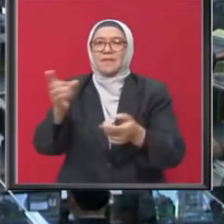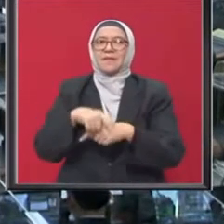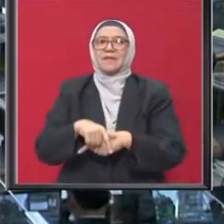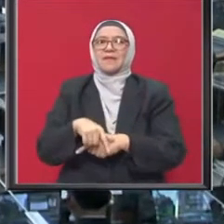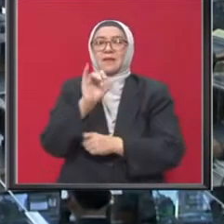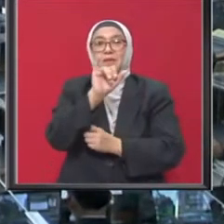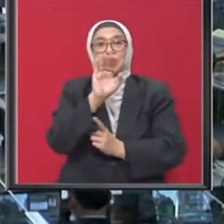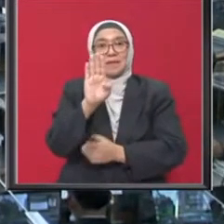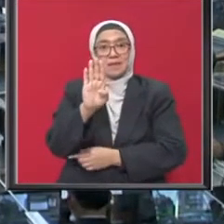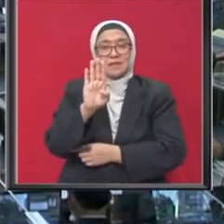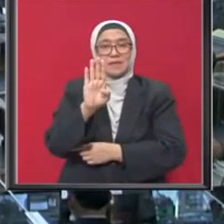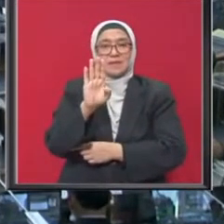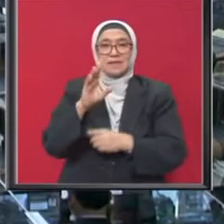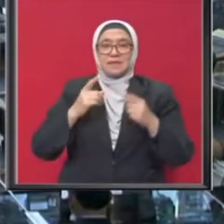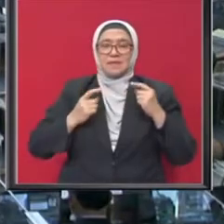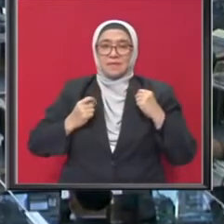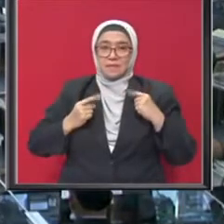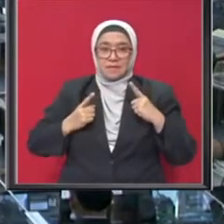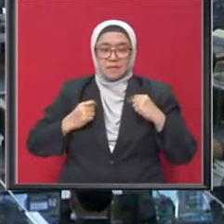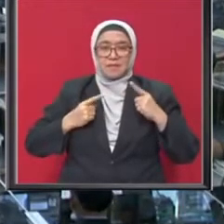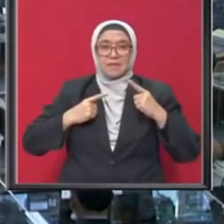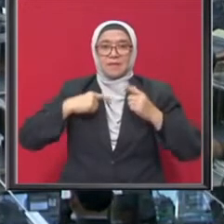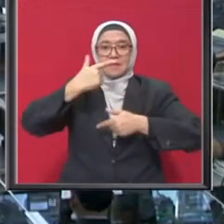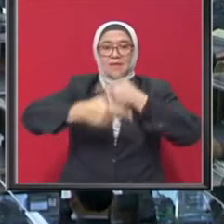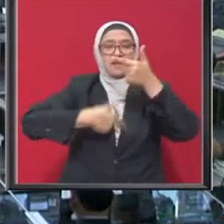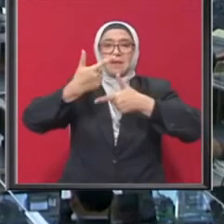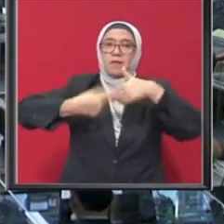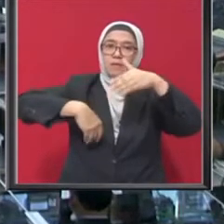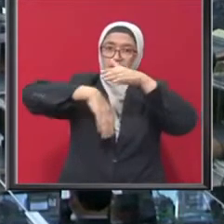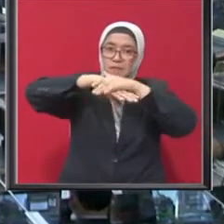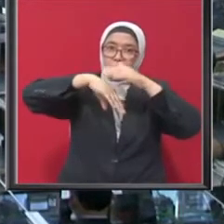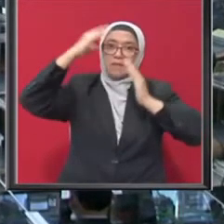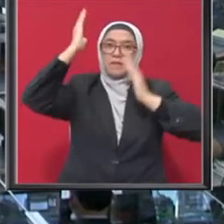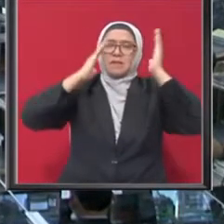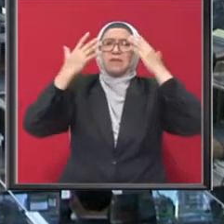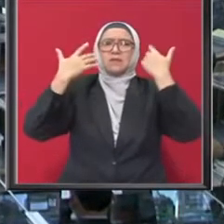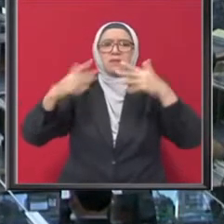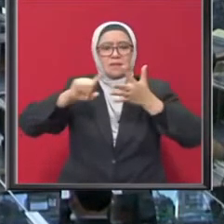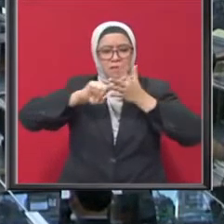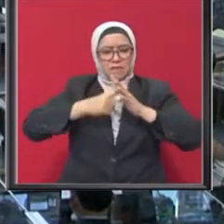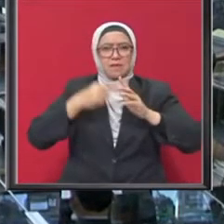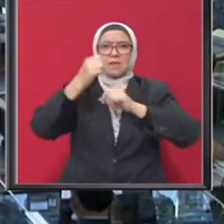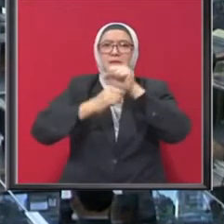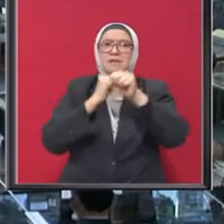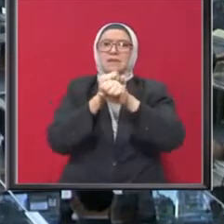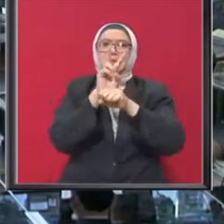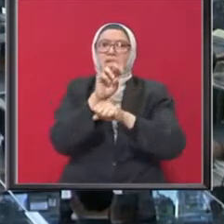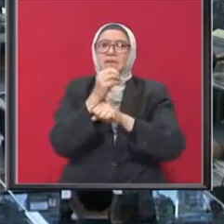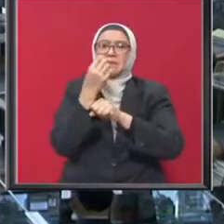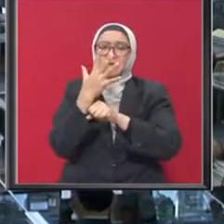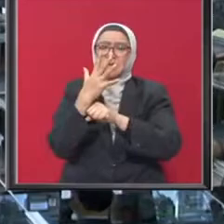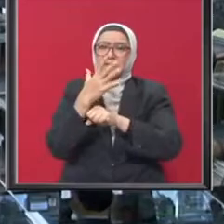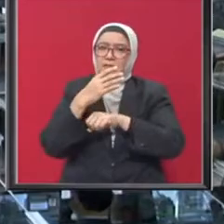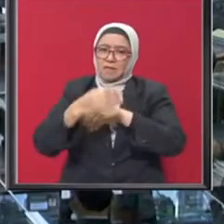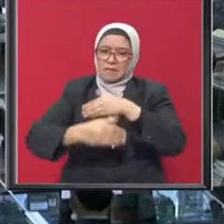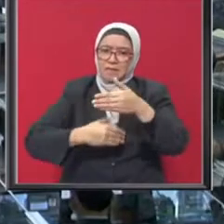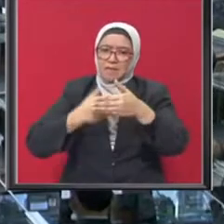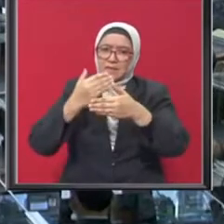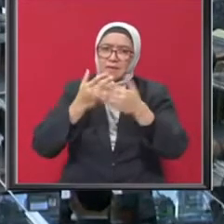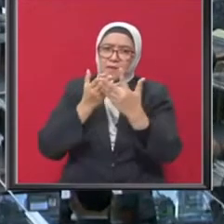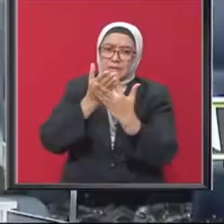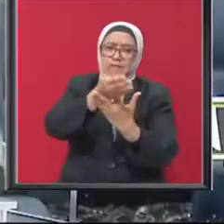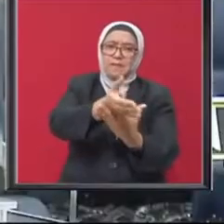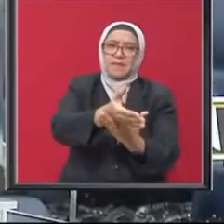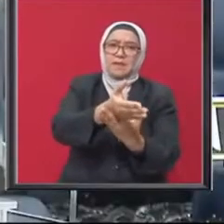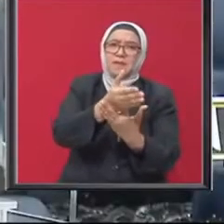add-on swasta aneh liga bola sepak Mesya telah pun bermula sejak tahun 2015 melalui persatuan